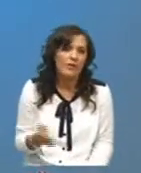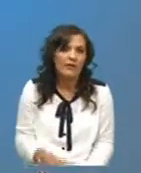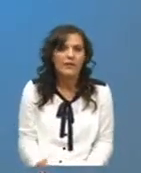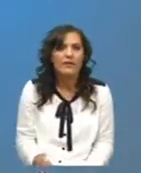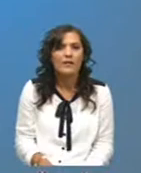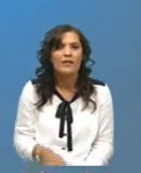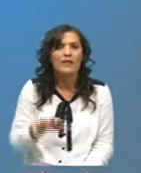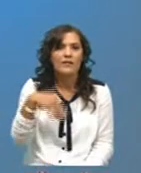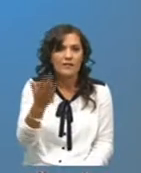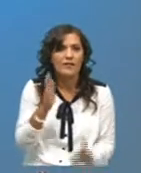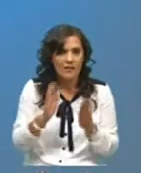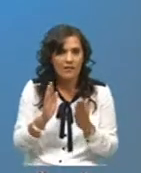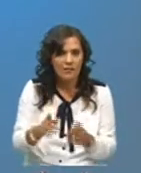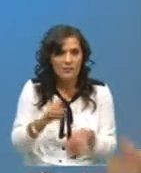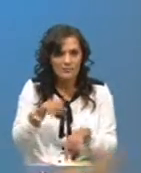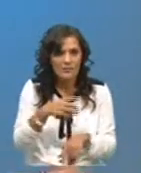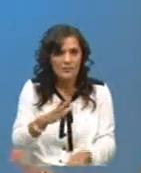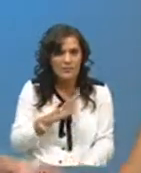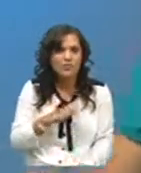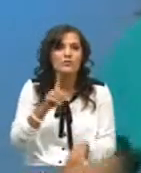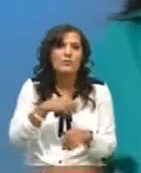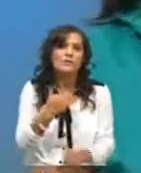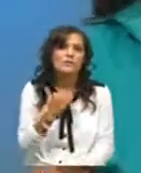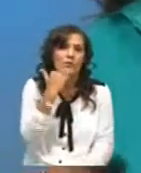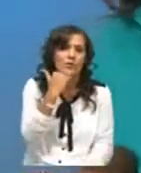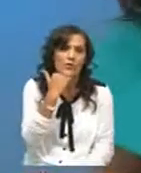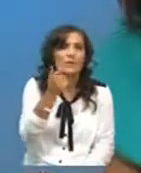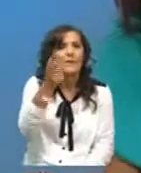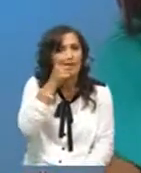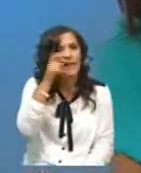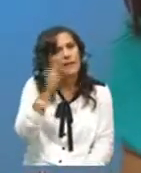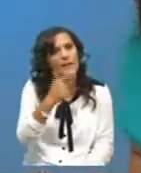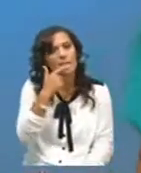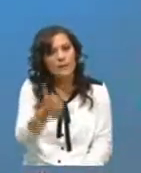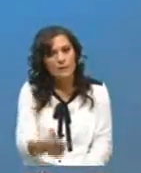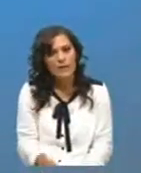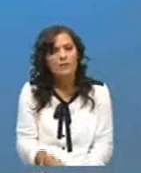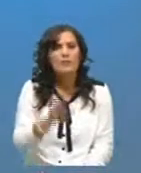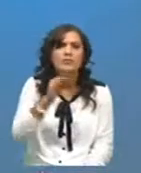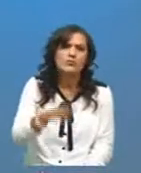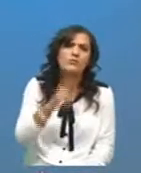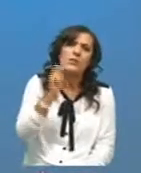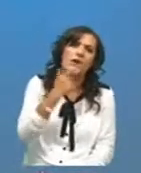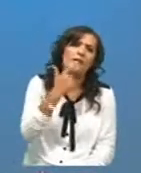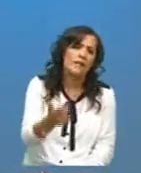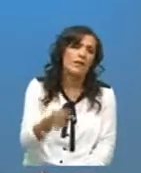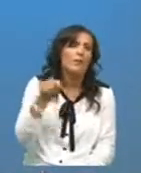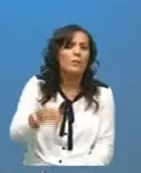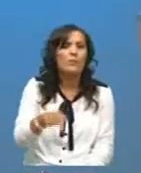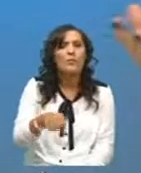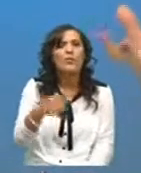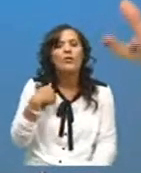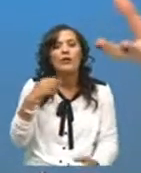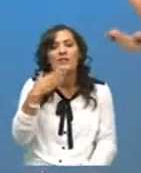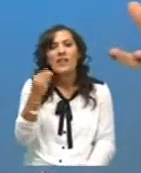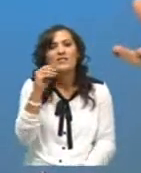a Ondan sonra devam edelim süremiz var evimiz doldu dikkat edelim diyelim değil mi çocuk dur yapar diyelim Tabi bu